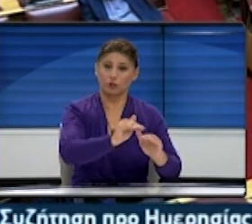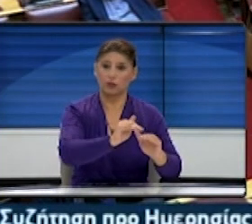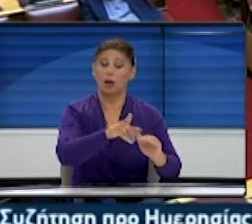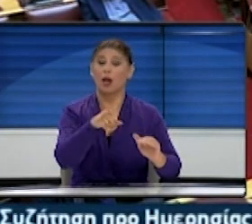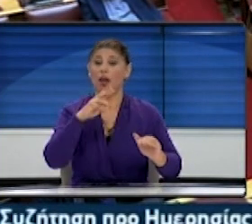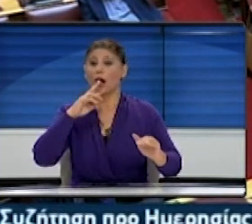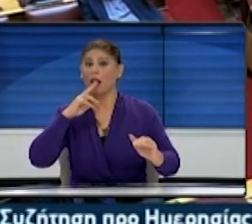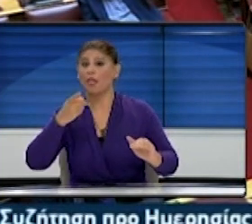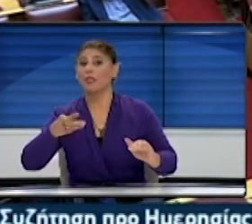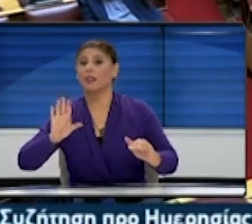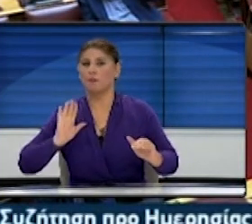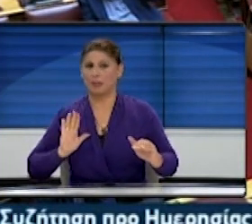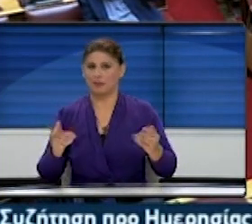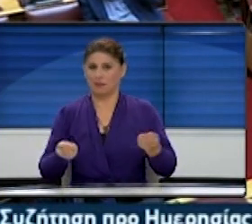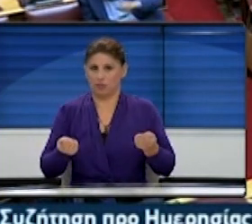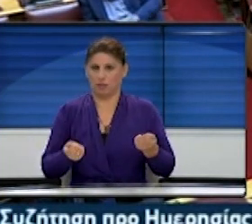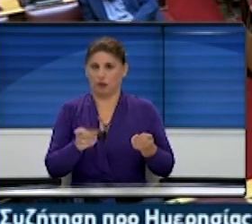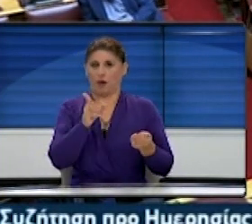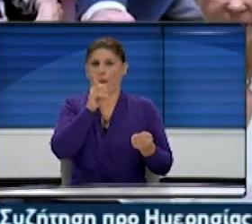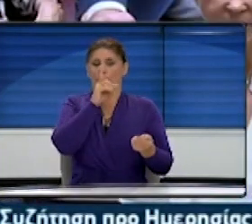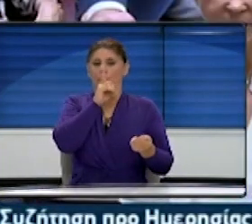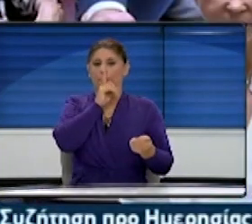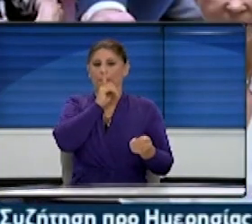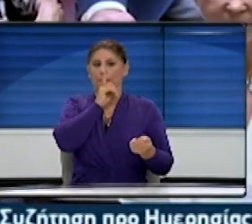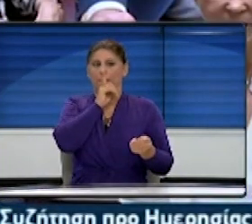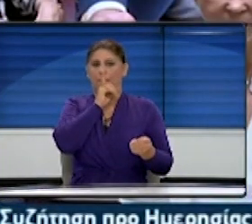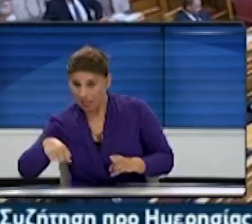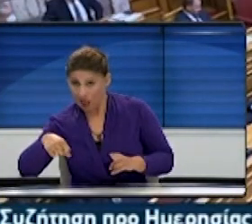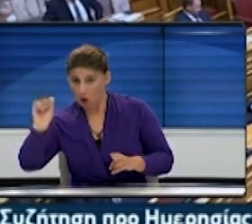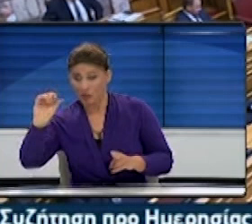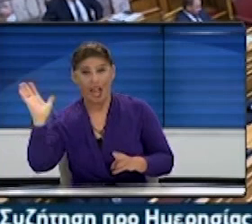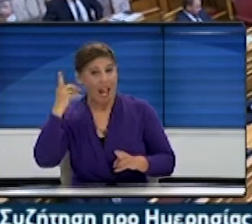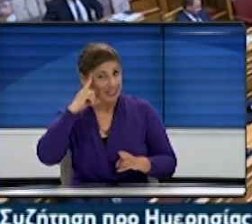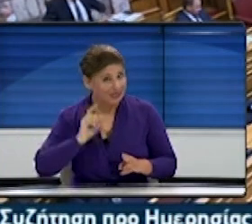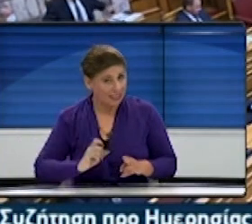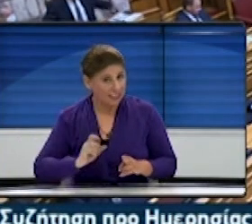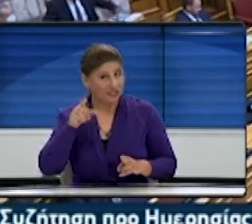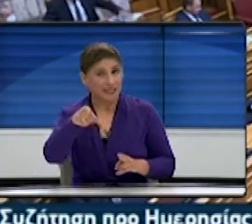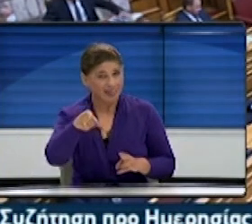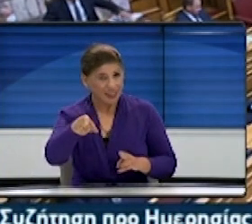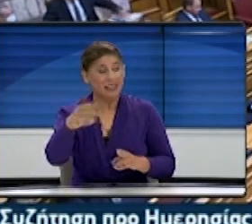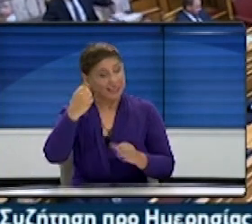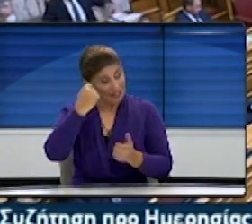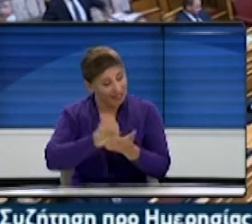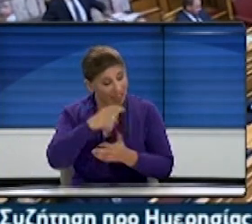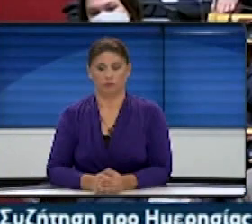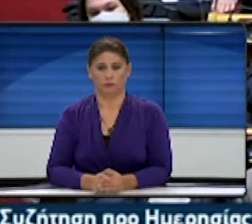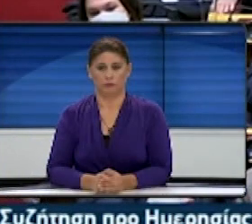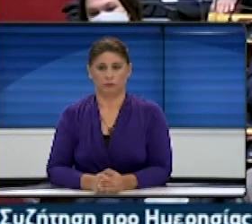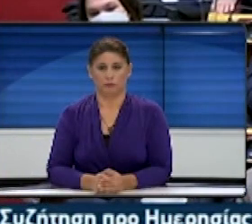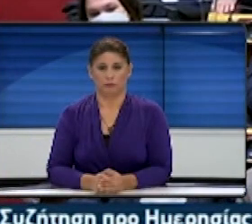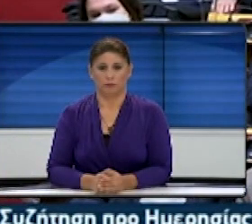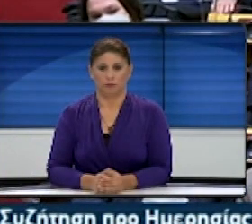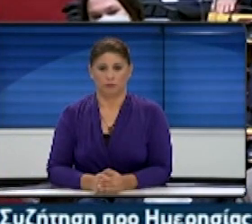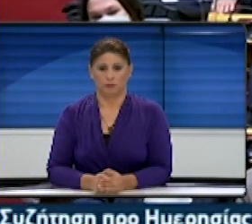ύλης. Ο ΣΥΡΙΖΑ δεν προσέρχεται με αρνητική ατζέντα. Την αρνητική ατζέντα τη βιώνουν καθημερινά οι πολίτες